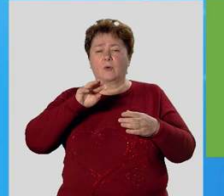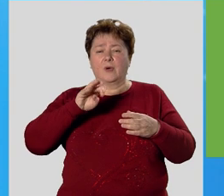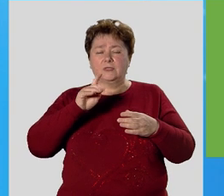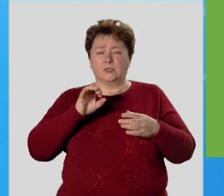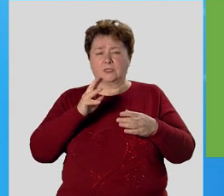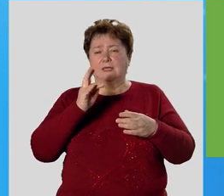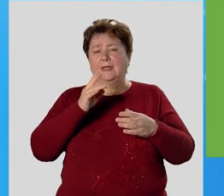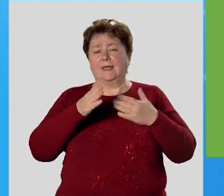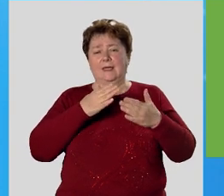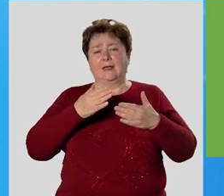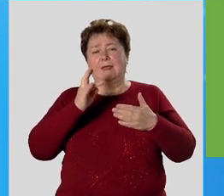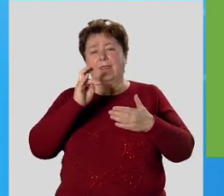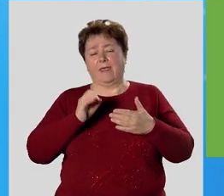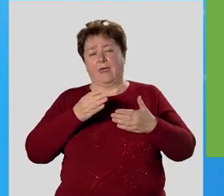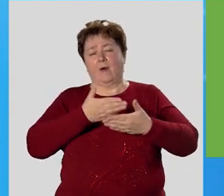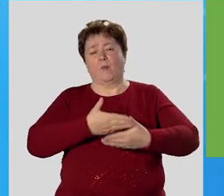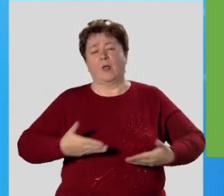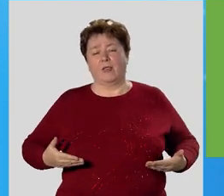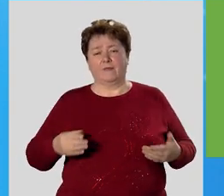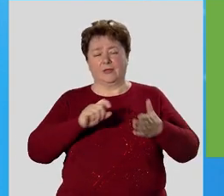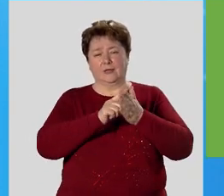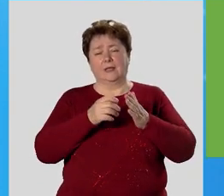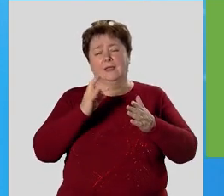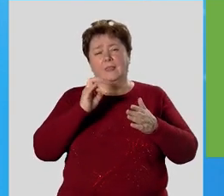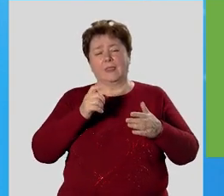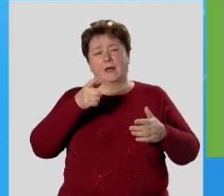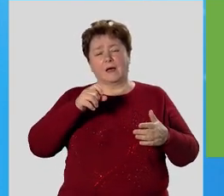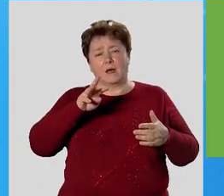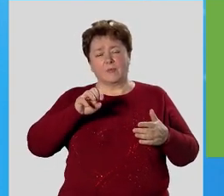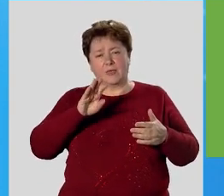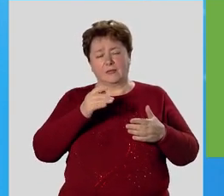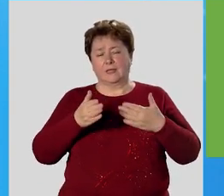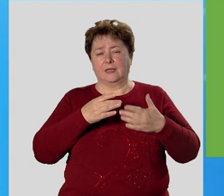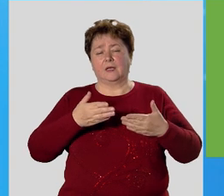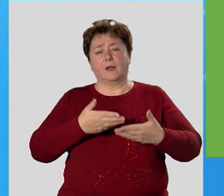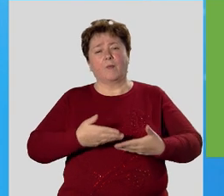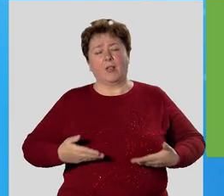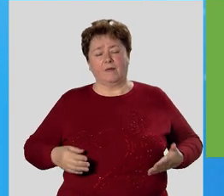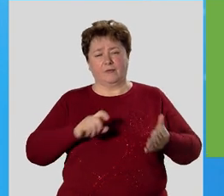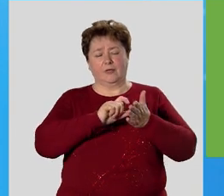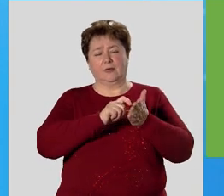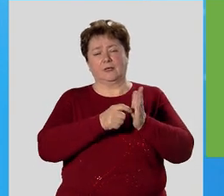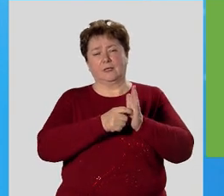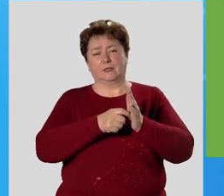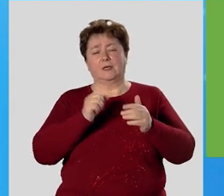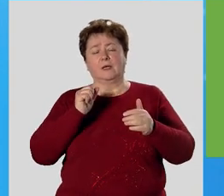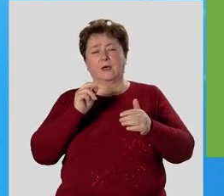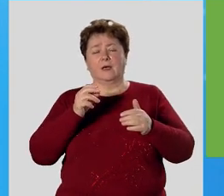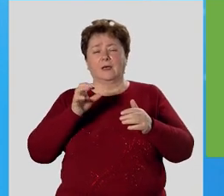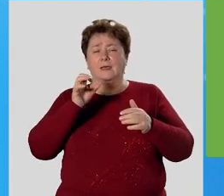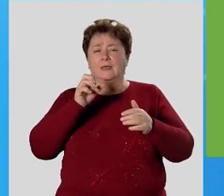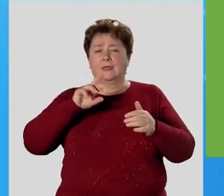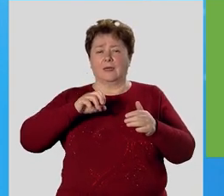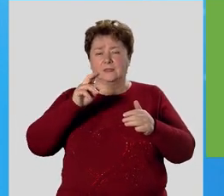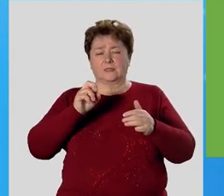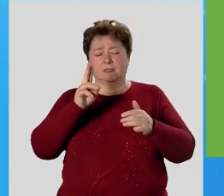или неполовые клетки, а также на гаметы или половые клетки, такие как